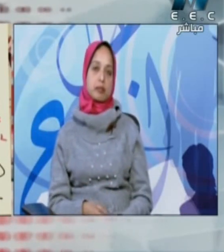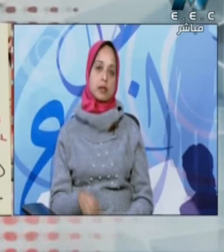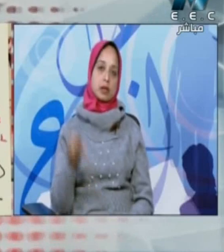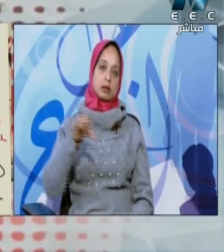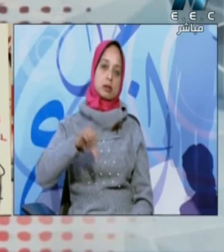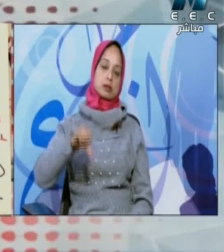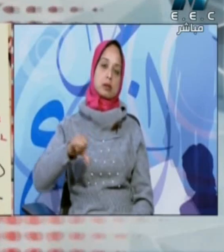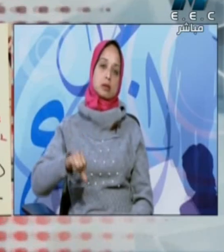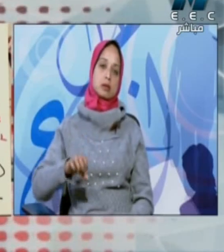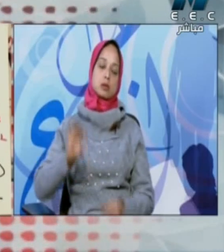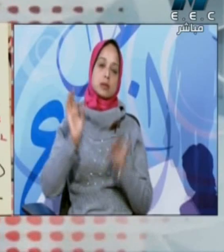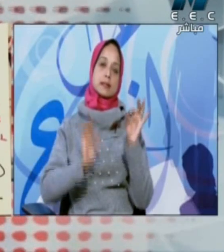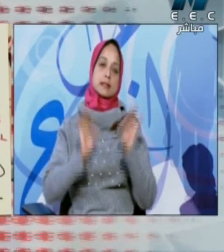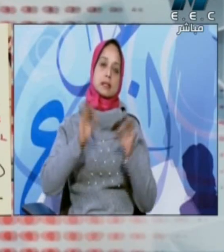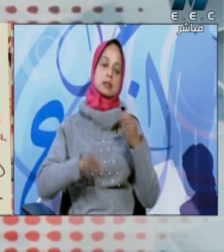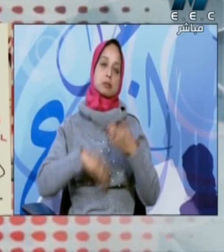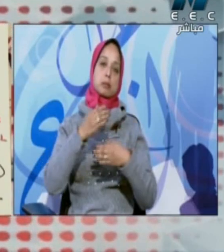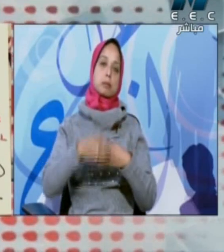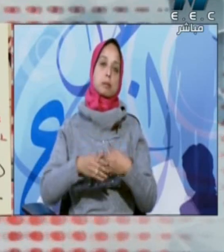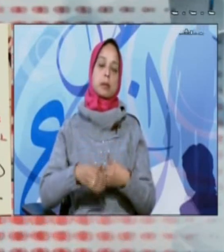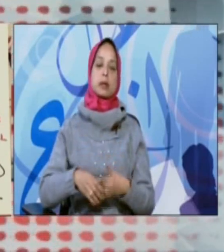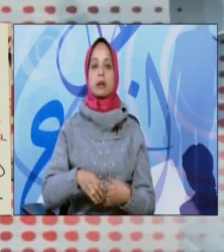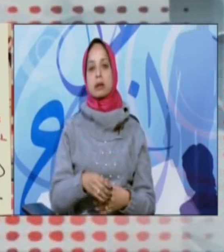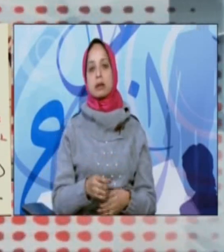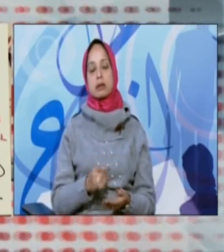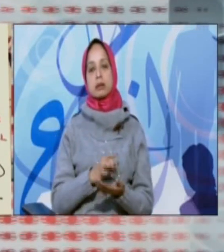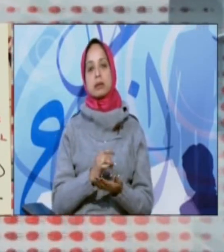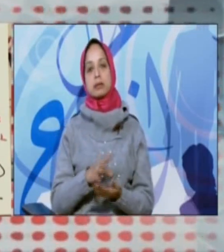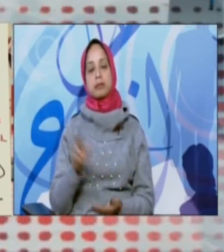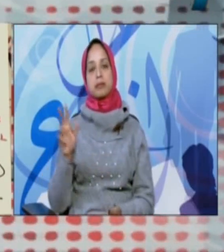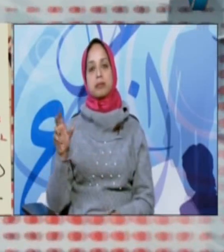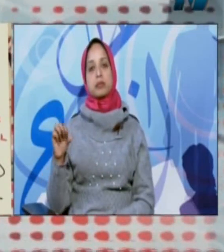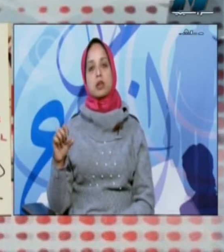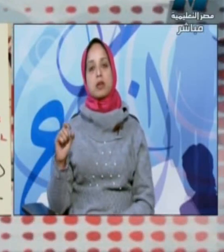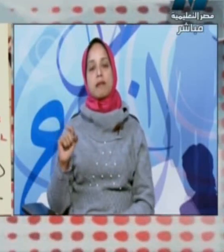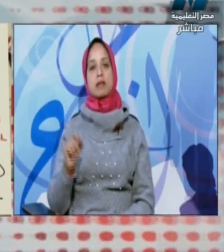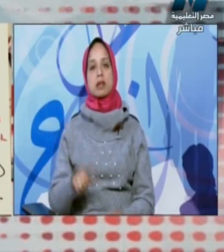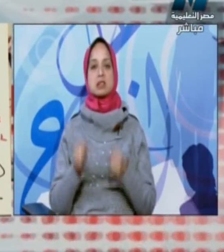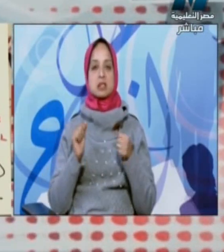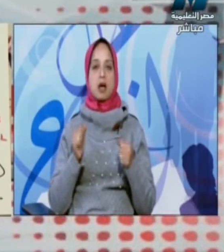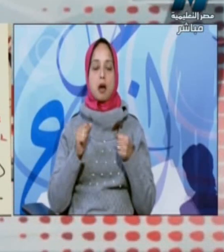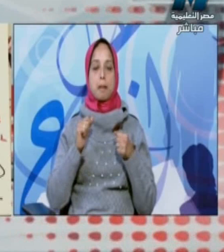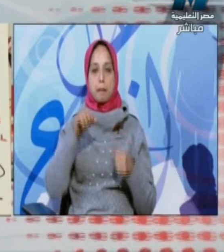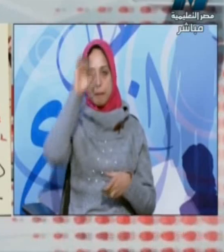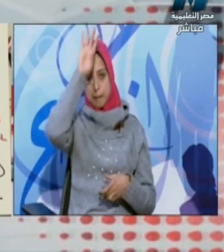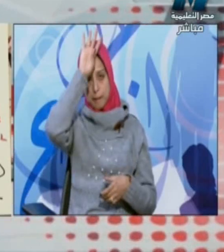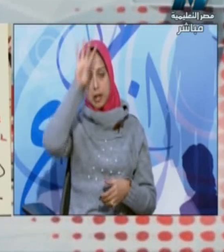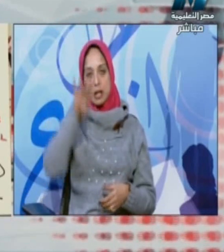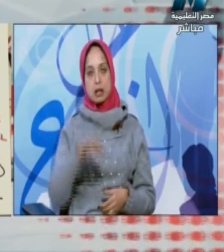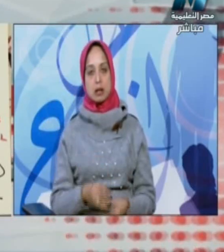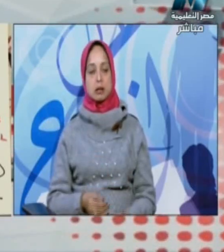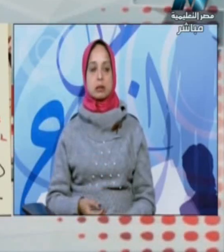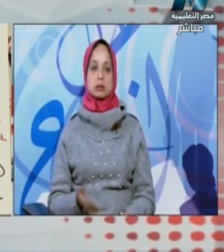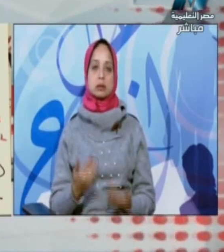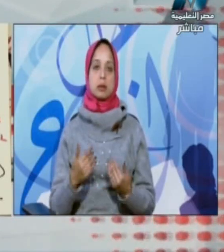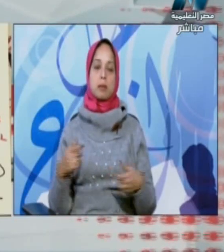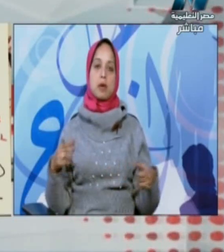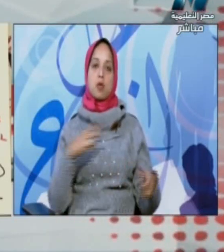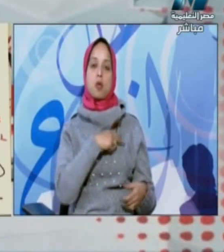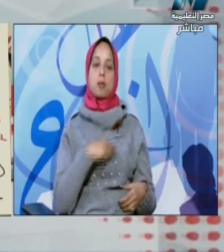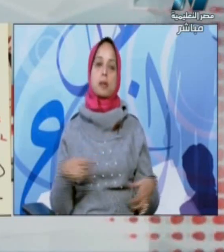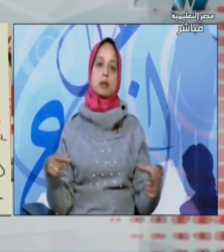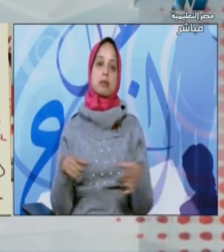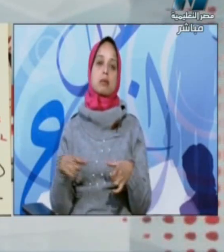بعد اقاله الوفد، استبد الملك بالحكم، ملك ظلم، جاب احزاب اقليه، تالفت حكومات اقليه سته زي